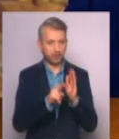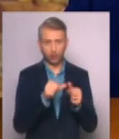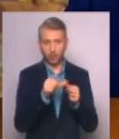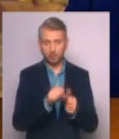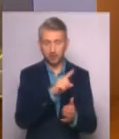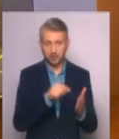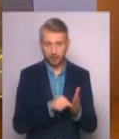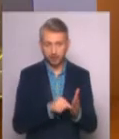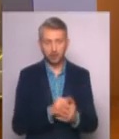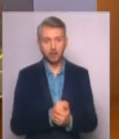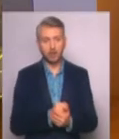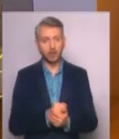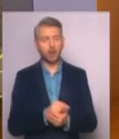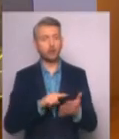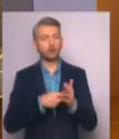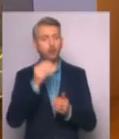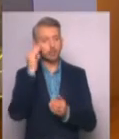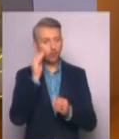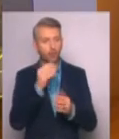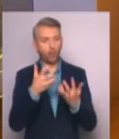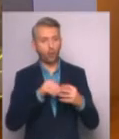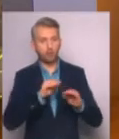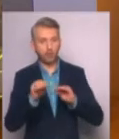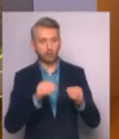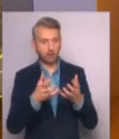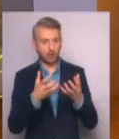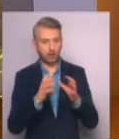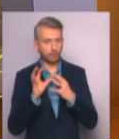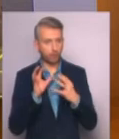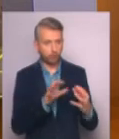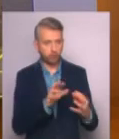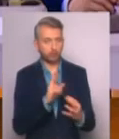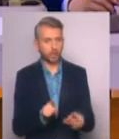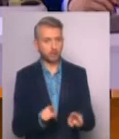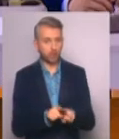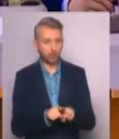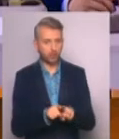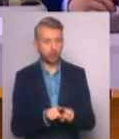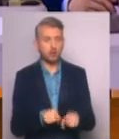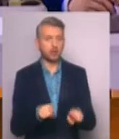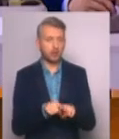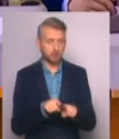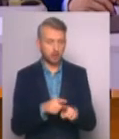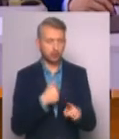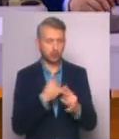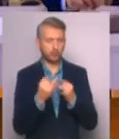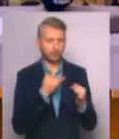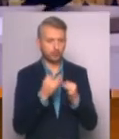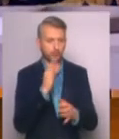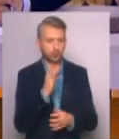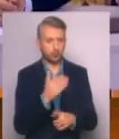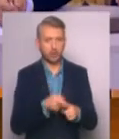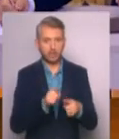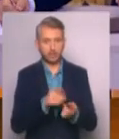це системне. З точки зору обладнання автобусу, як такого, так само я з колегами переговорю, це